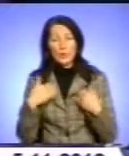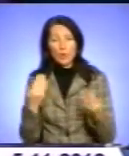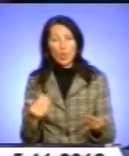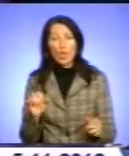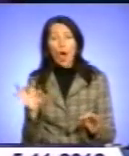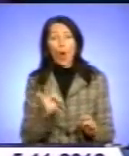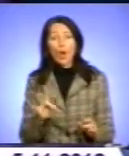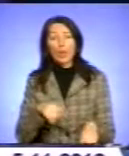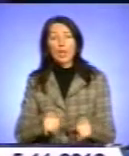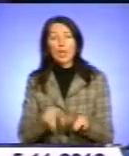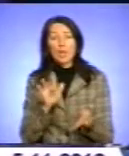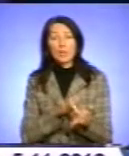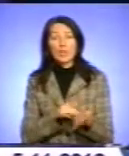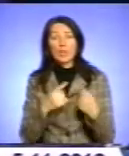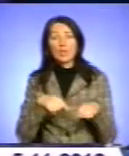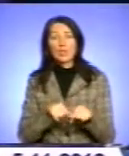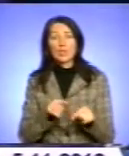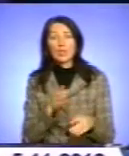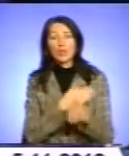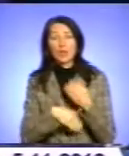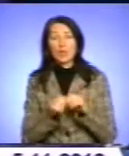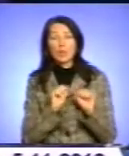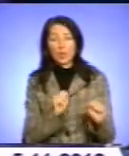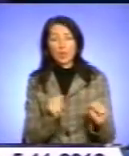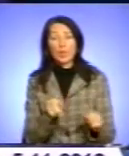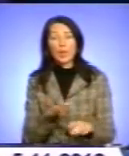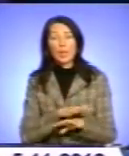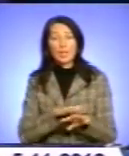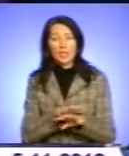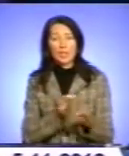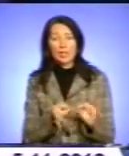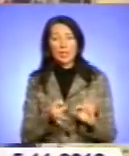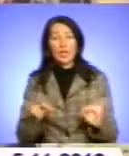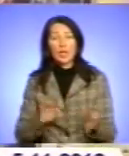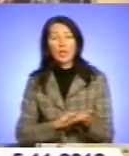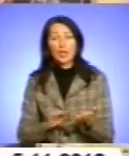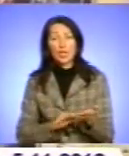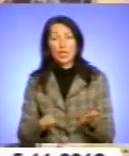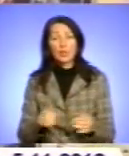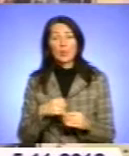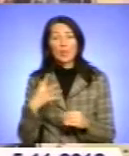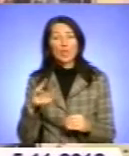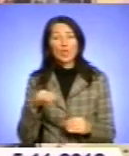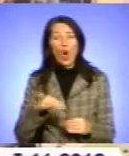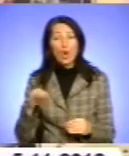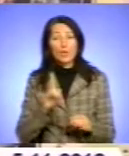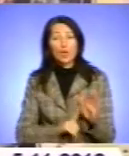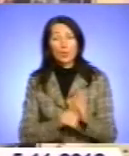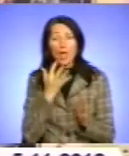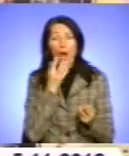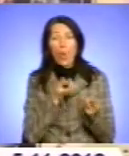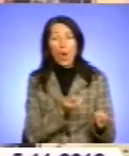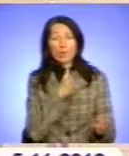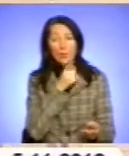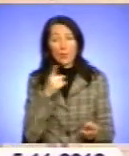та міські відділи соціального захисту населення. Деталі у репортажі. З 15 жовтня розпочався опалювальний